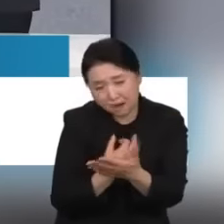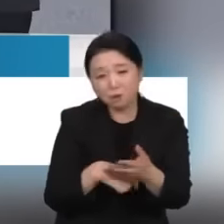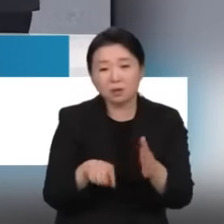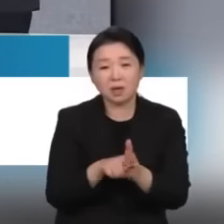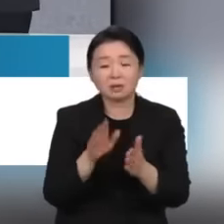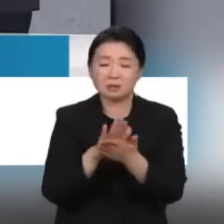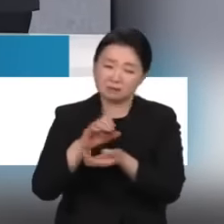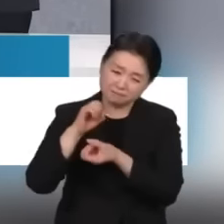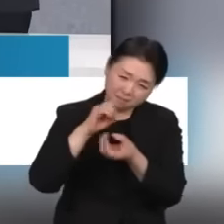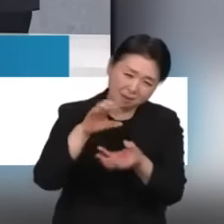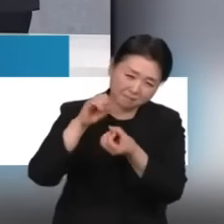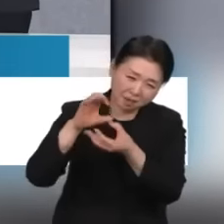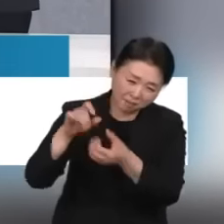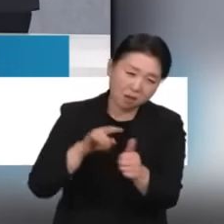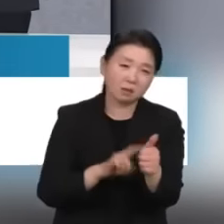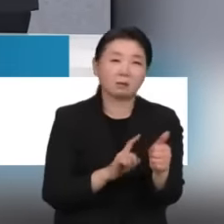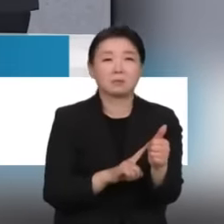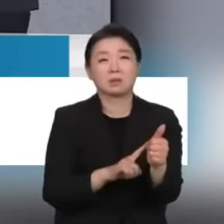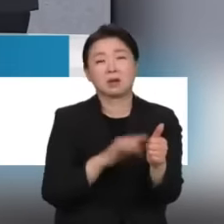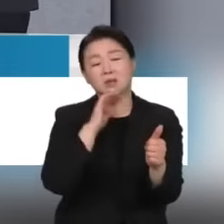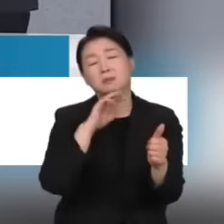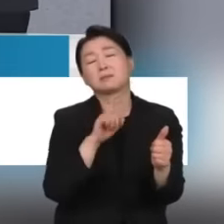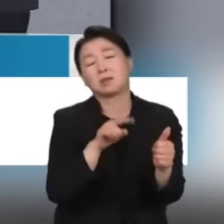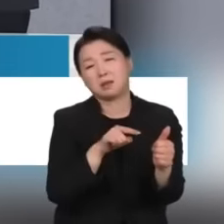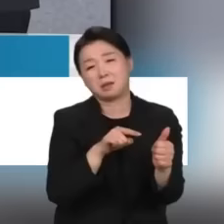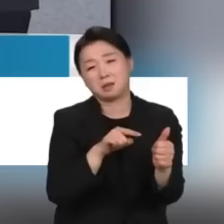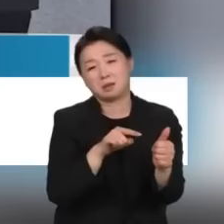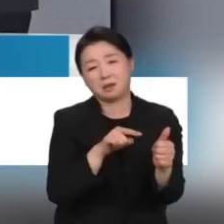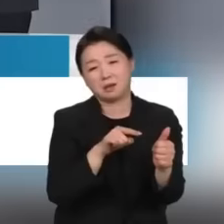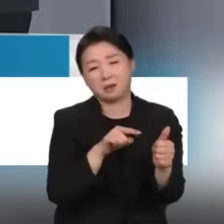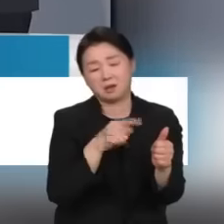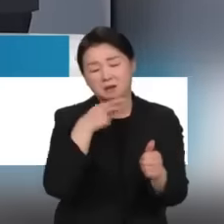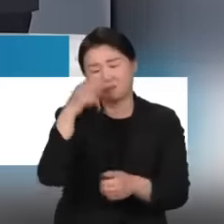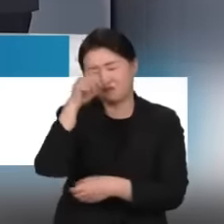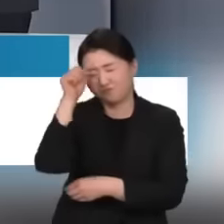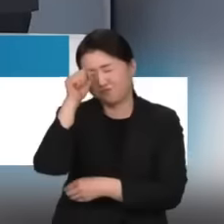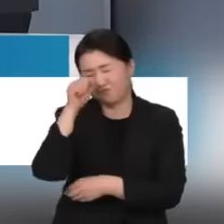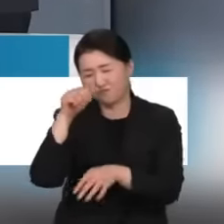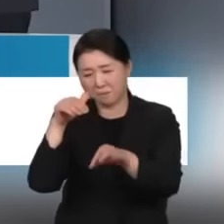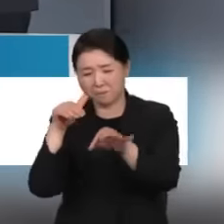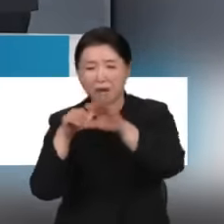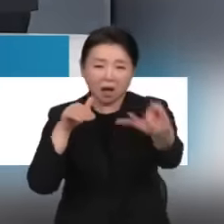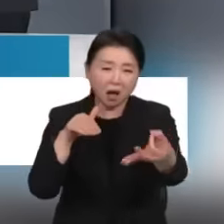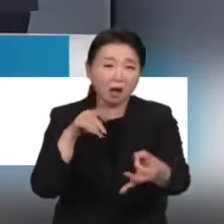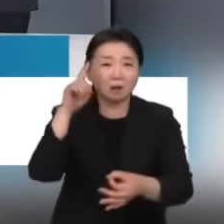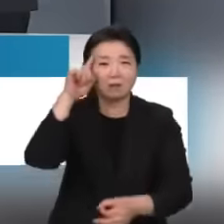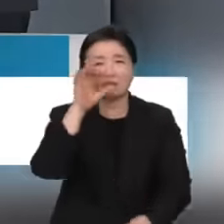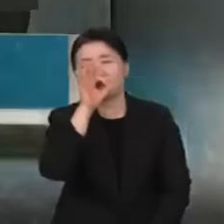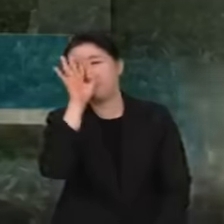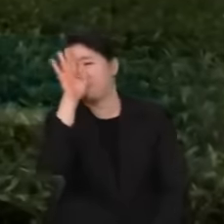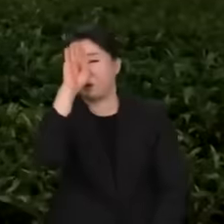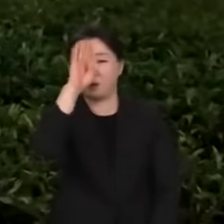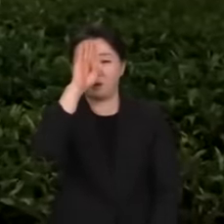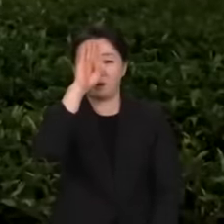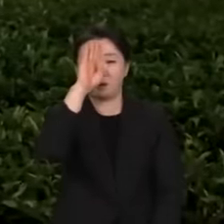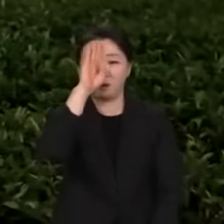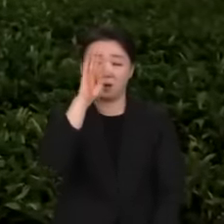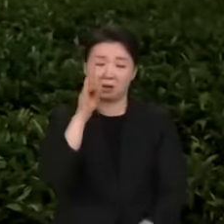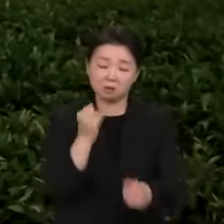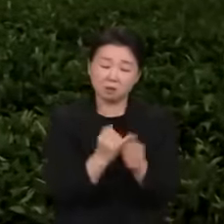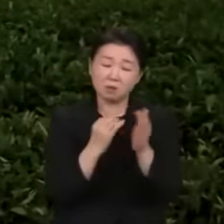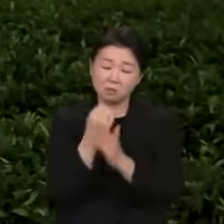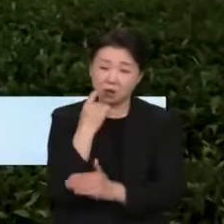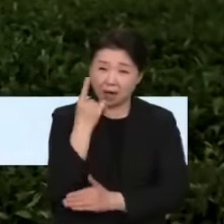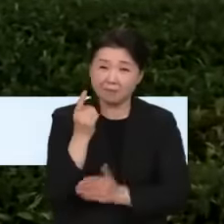직접 배달까지 나섰던 30대 자영업자가 음주운전 차량에 치여 뇌사 상태에 빠졌습니다. 결혼한 지